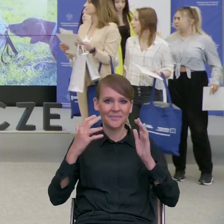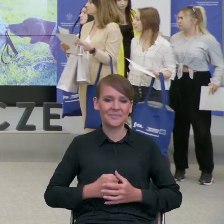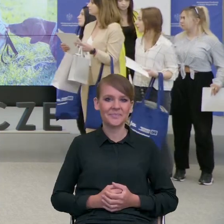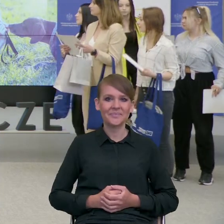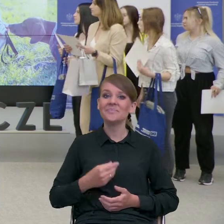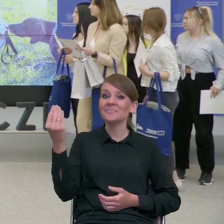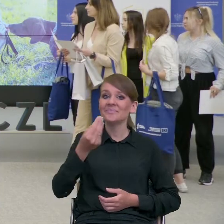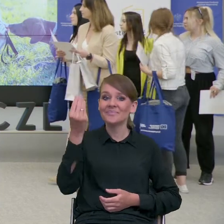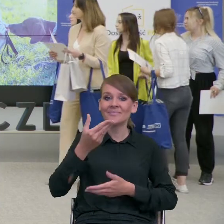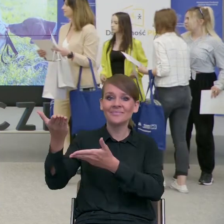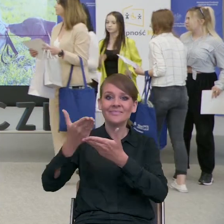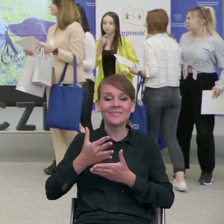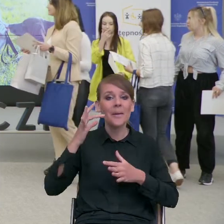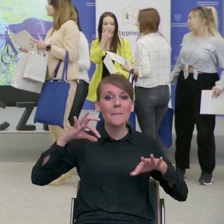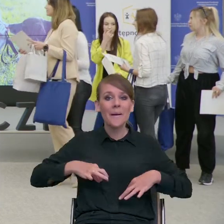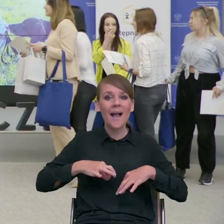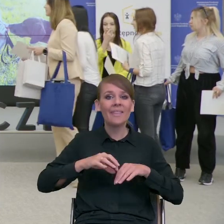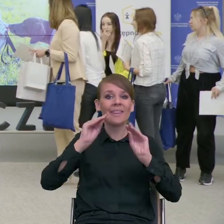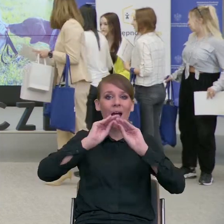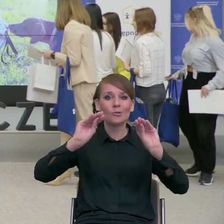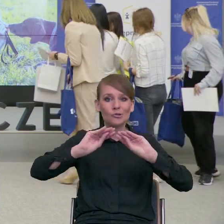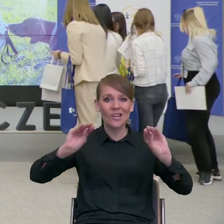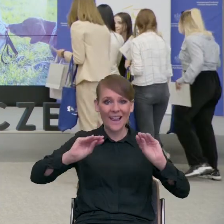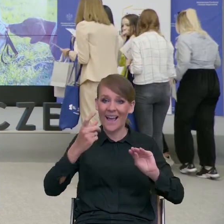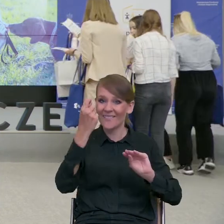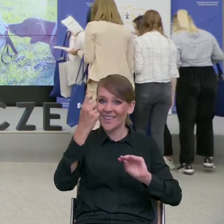Jeszcze zapraszamy panią nauczycielkę na chwilkę do nas.